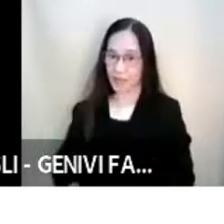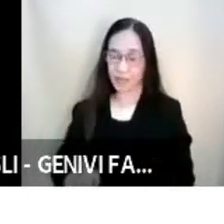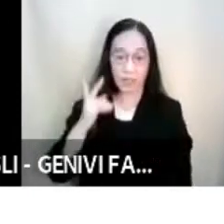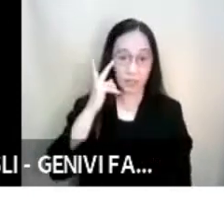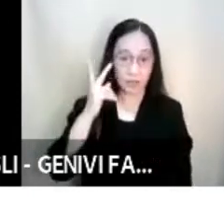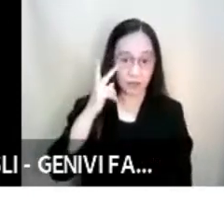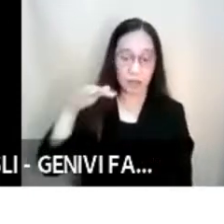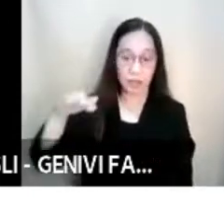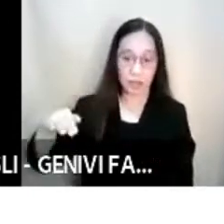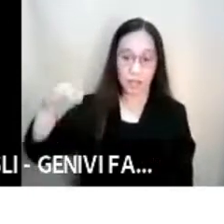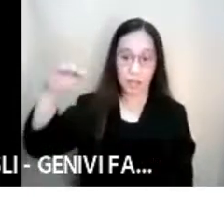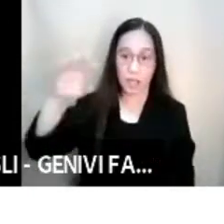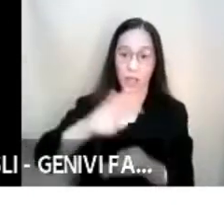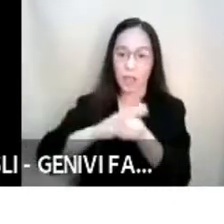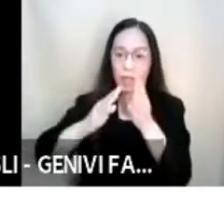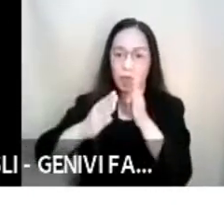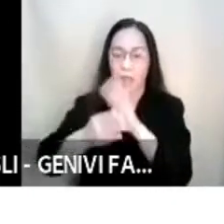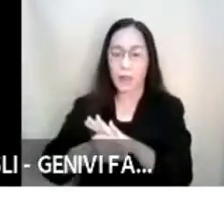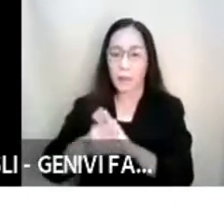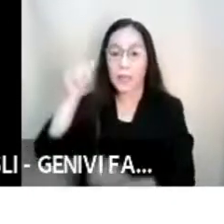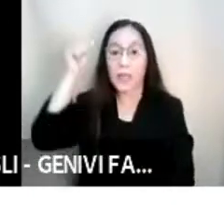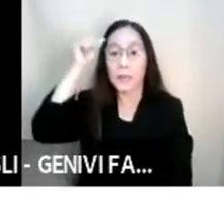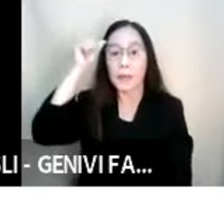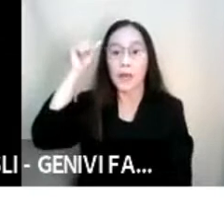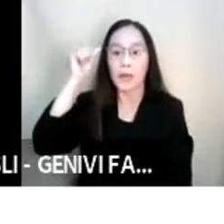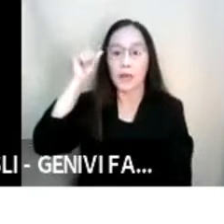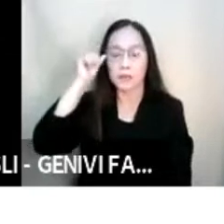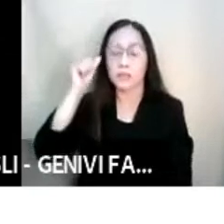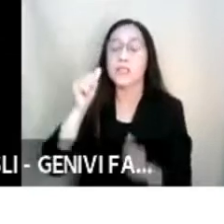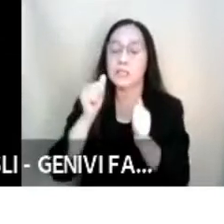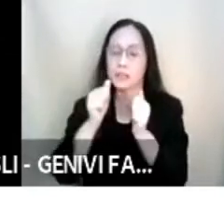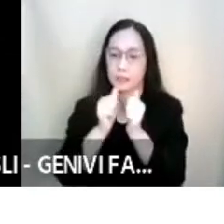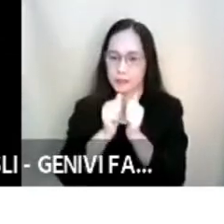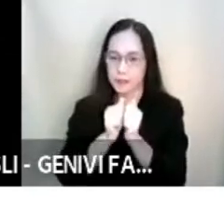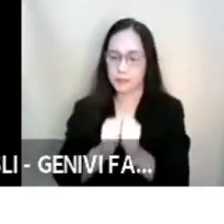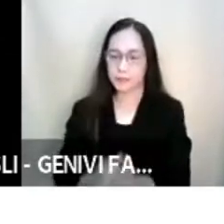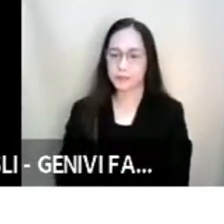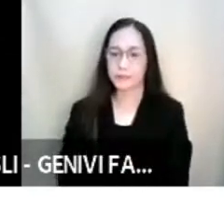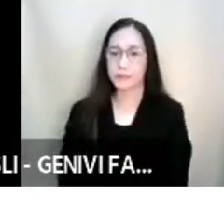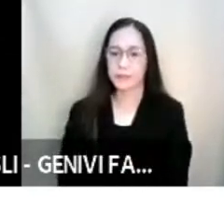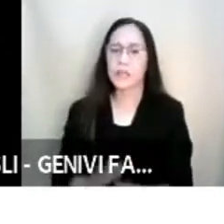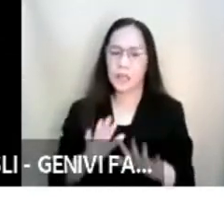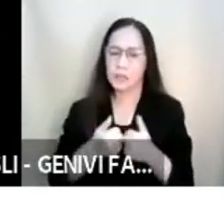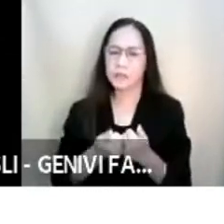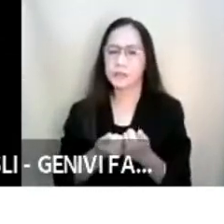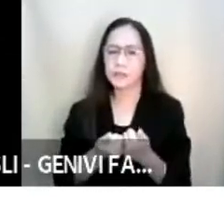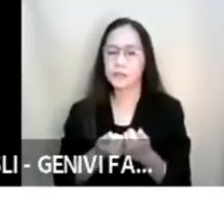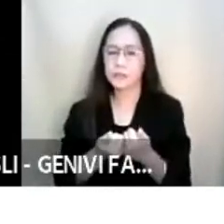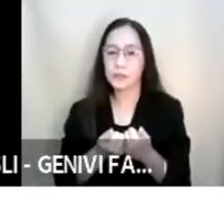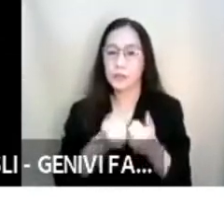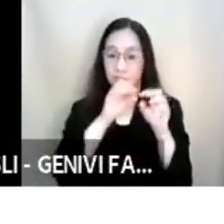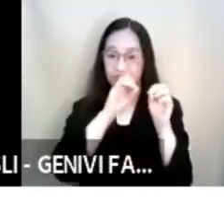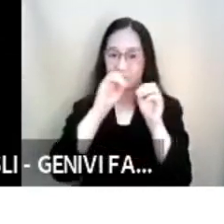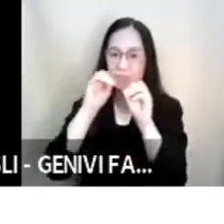kids become adolescents and adults, no? Kasama po yan. So paano ba natin itinuturo yung